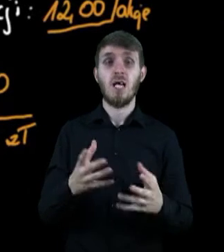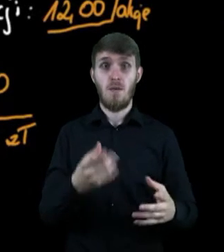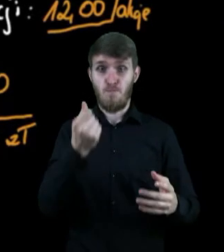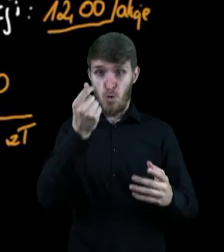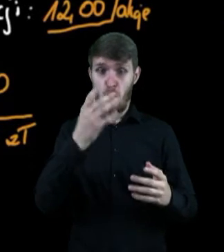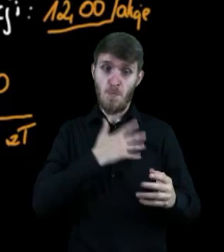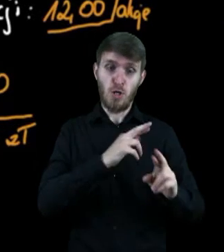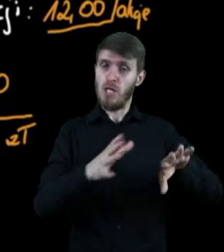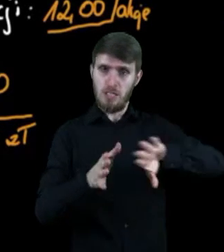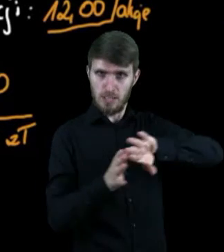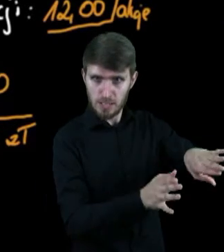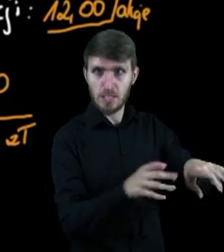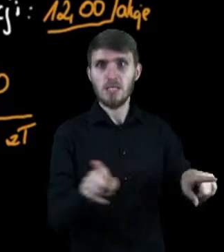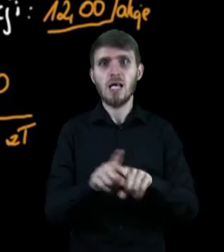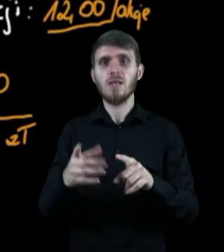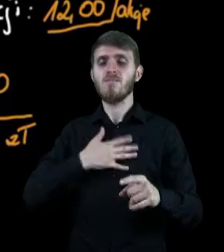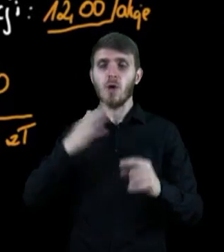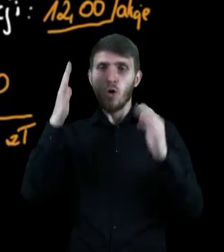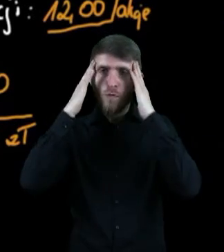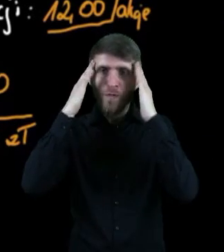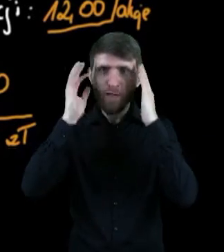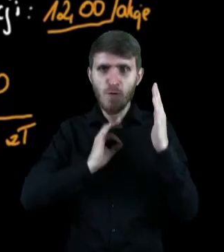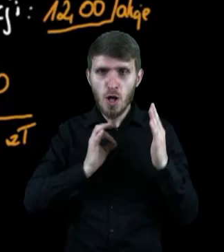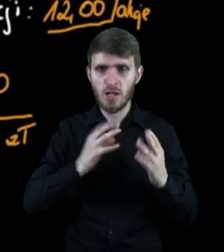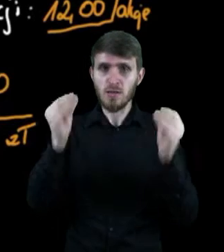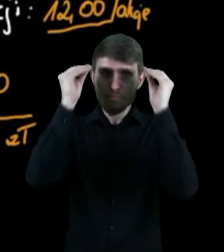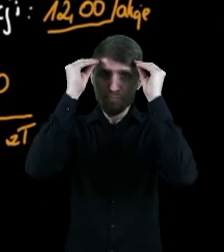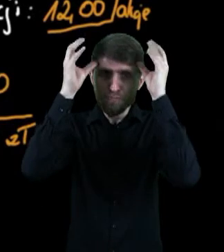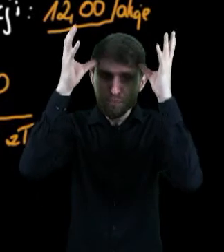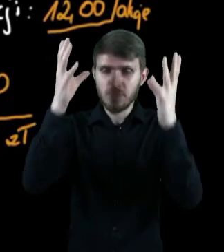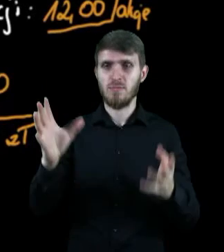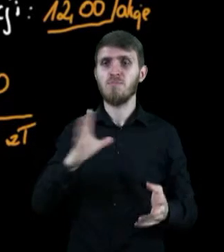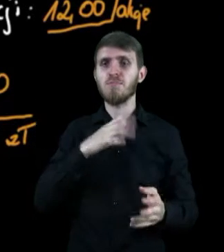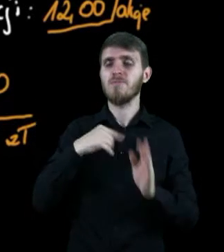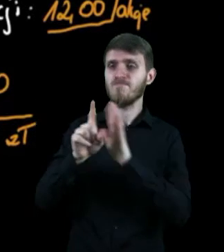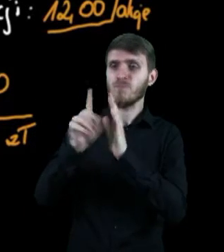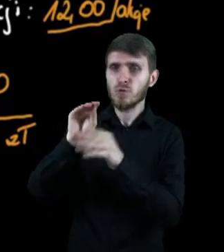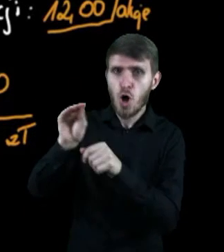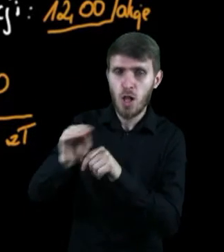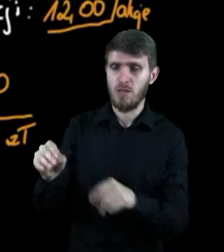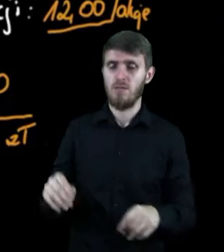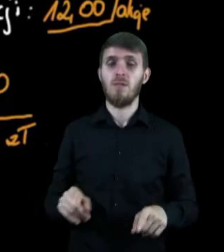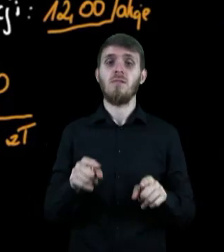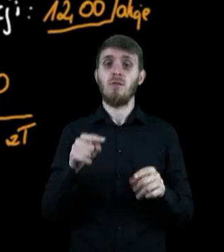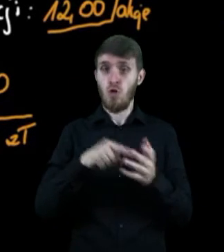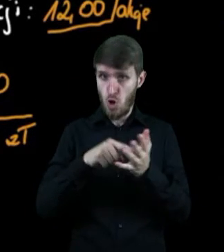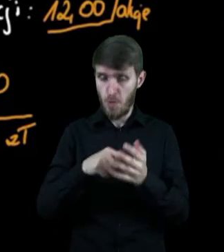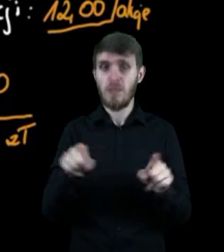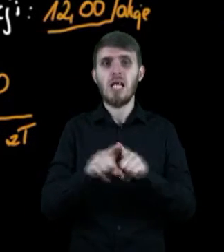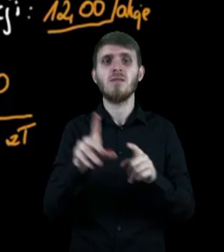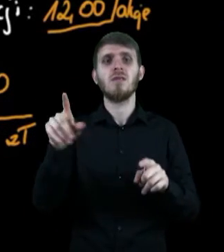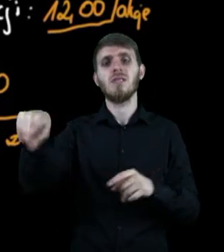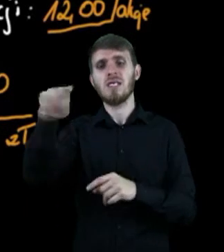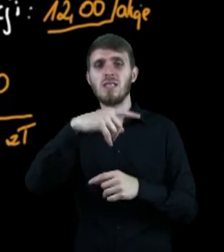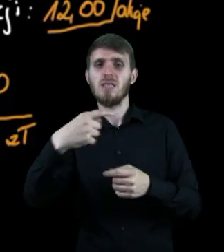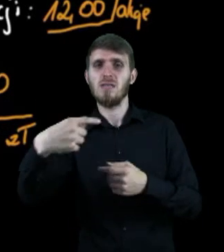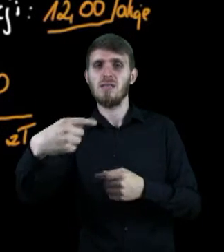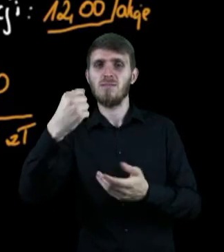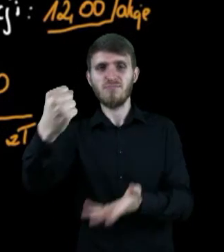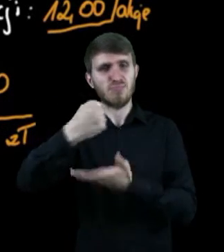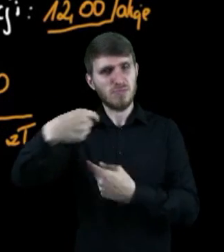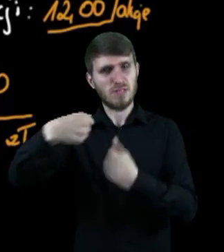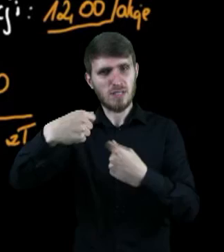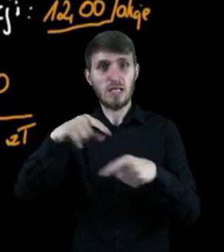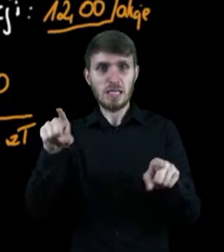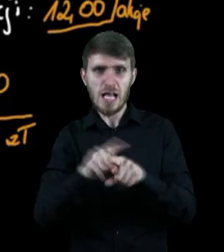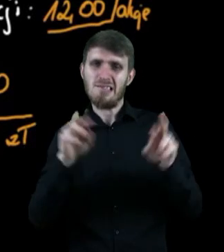złotych. Czyli majątek firmy to coś więcej niż suma wartości jej namacalnej własności, typu towary, typu wyposażenie. I